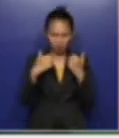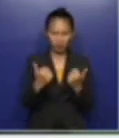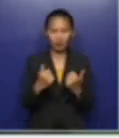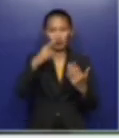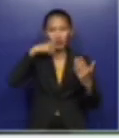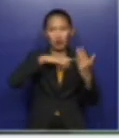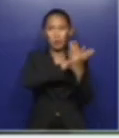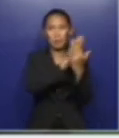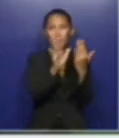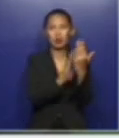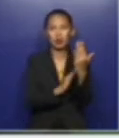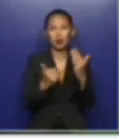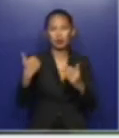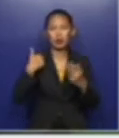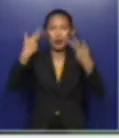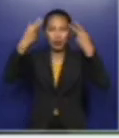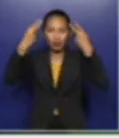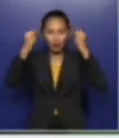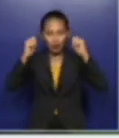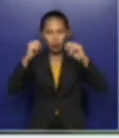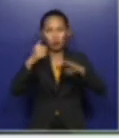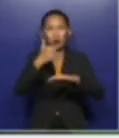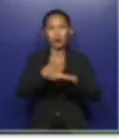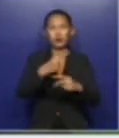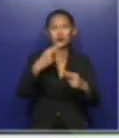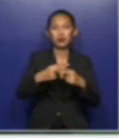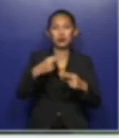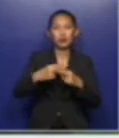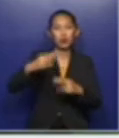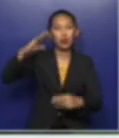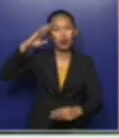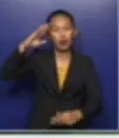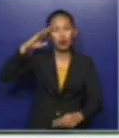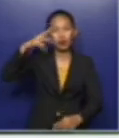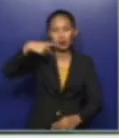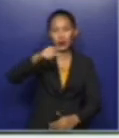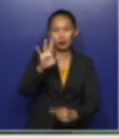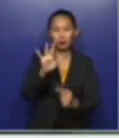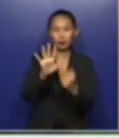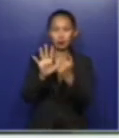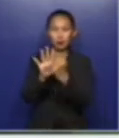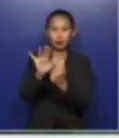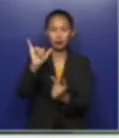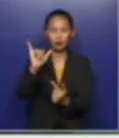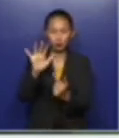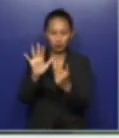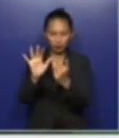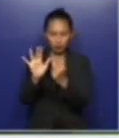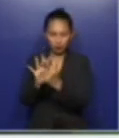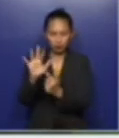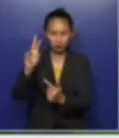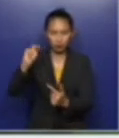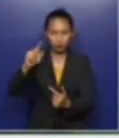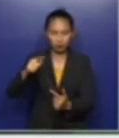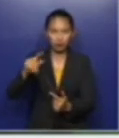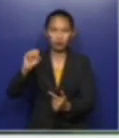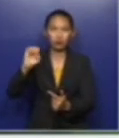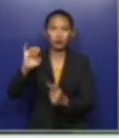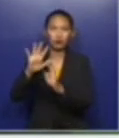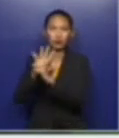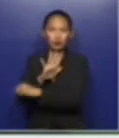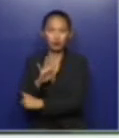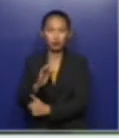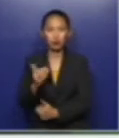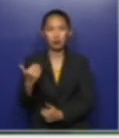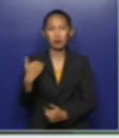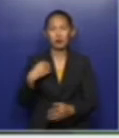ที่มีนายกรัฐมนตรีที่ชื่อพลเอกประยุทธ์จันทร์โอชาที่มาจากการยึดอำนาจและมาผ่านการเลือกตั้งเข้ามาผมไม่ว่าบริห